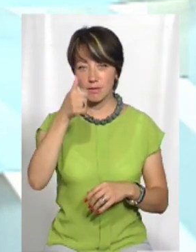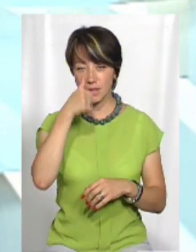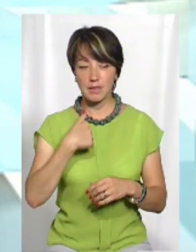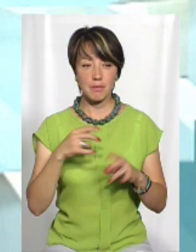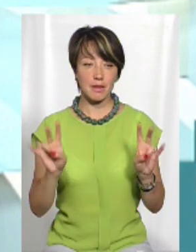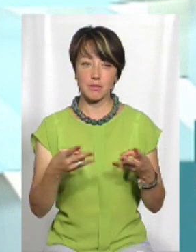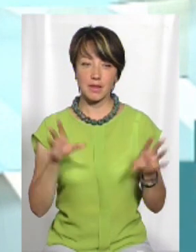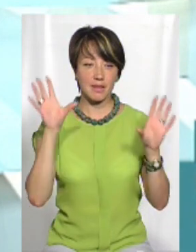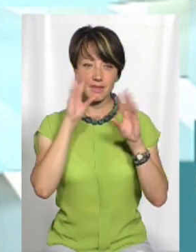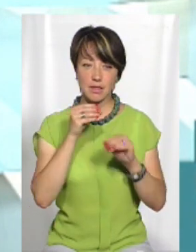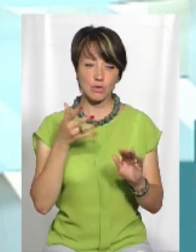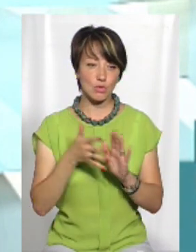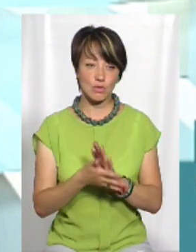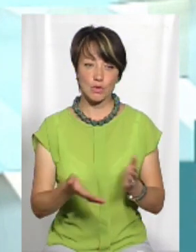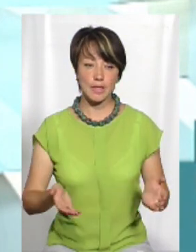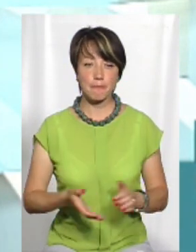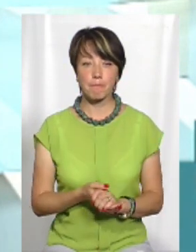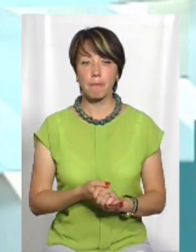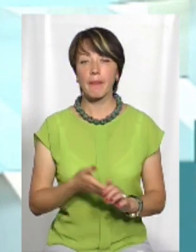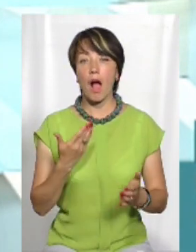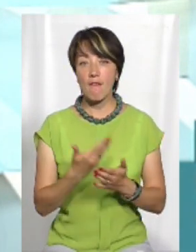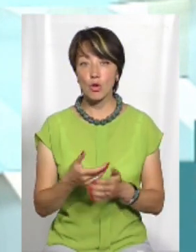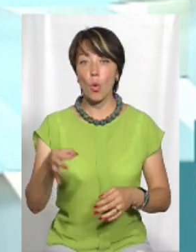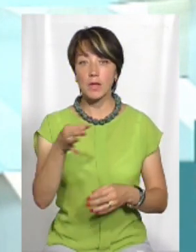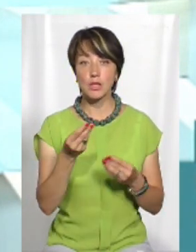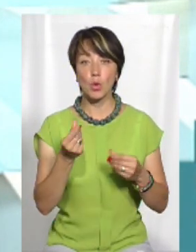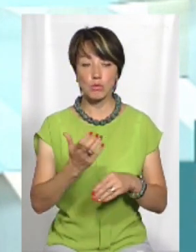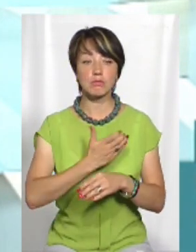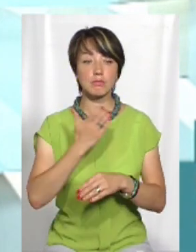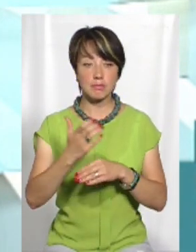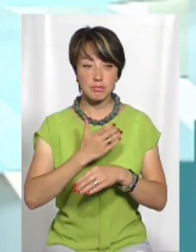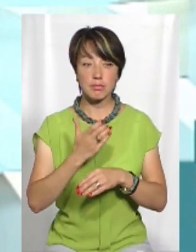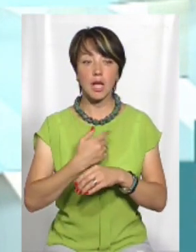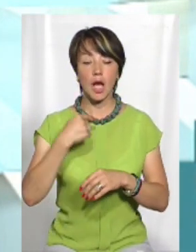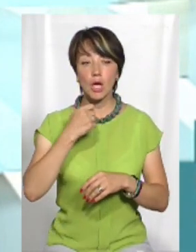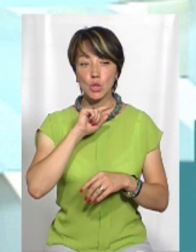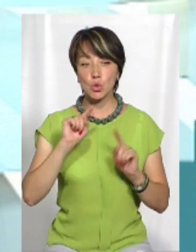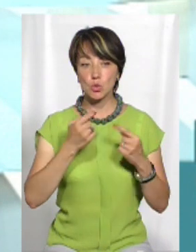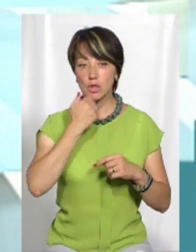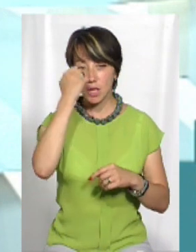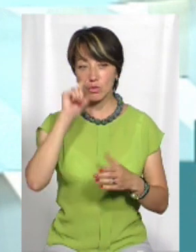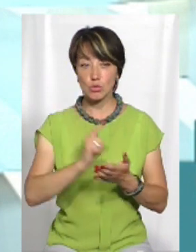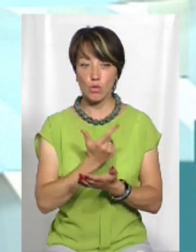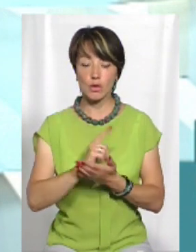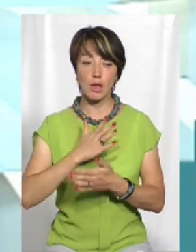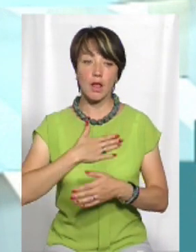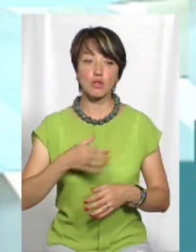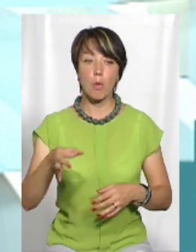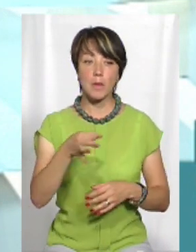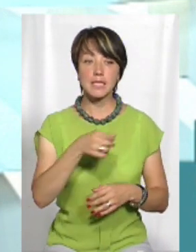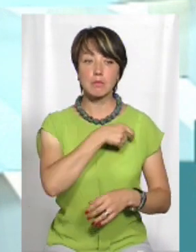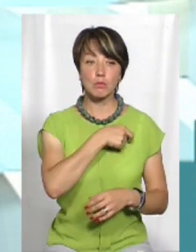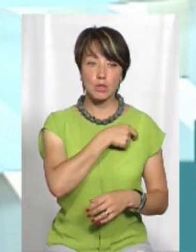нам не потрібне не буде. Тому що так. А ось обласні гроші надходять, і я дуже дякую знову і знову нашим